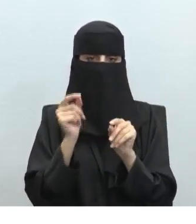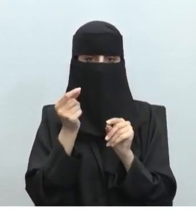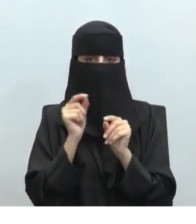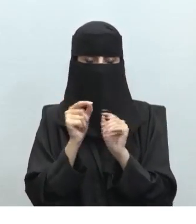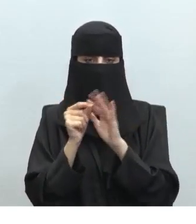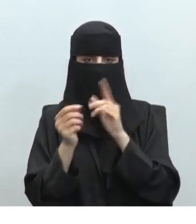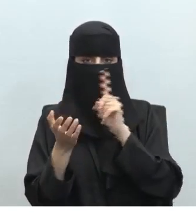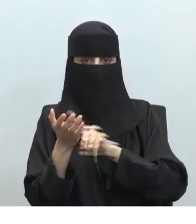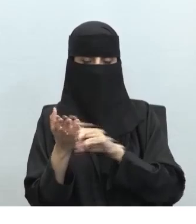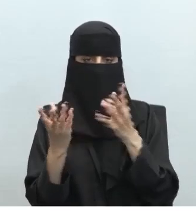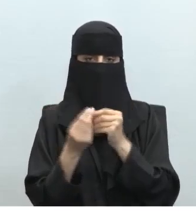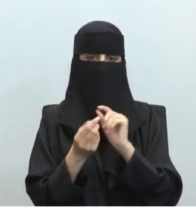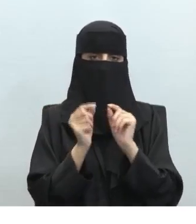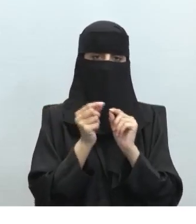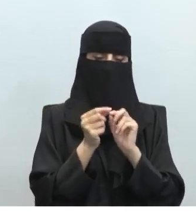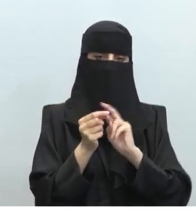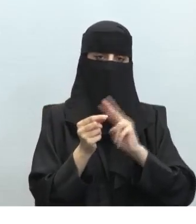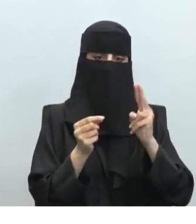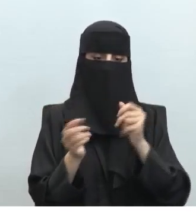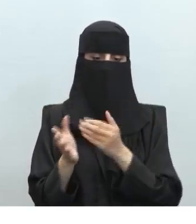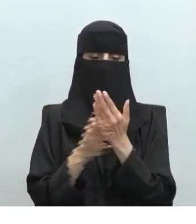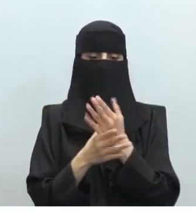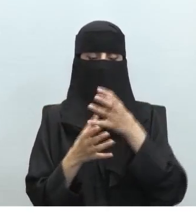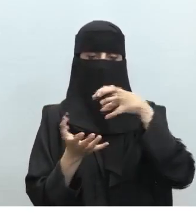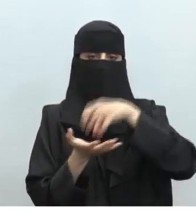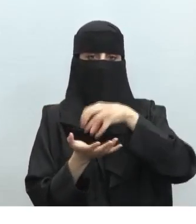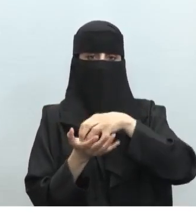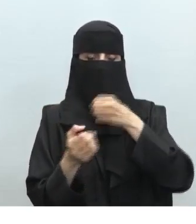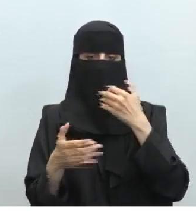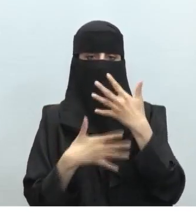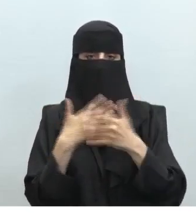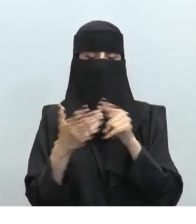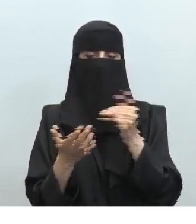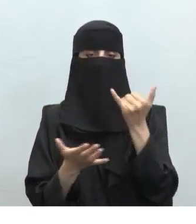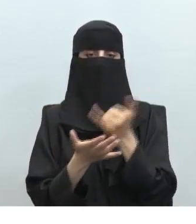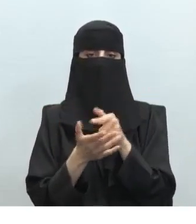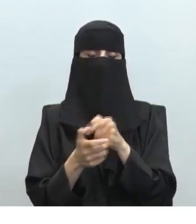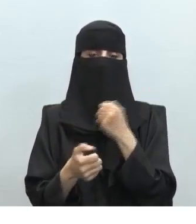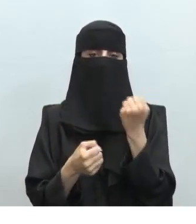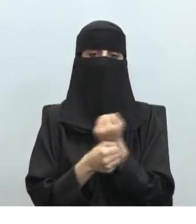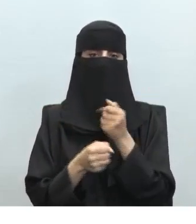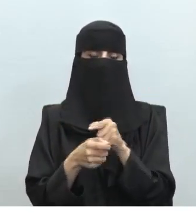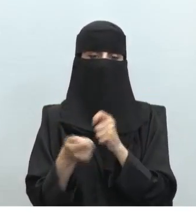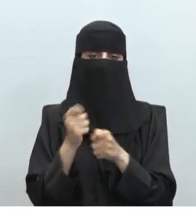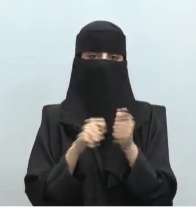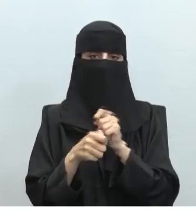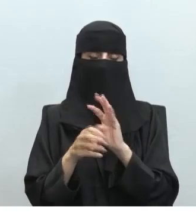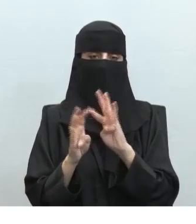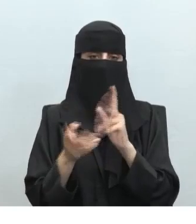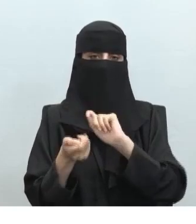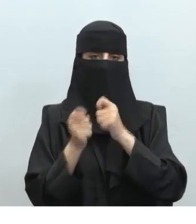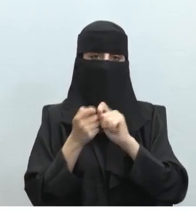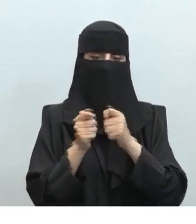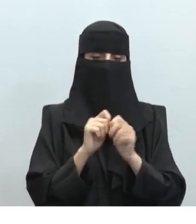بدايه النواء الامر يكون بسيط جدا فالمنطقه الفعاله هي المسؤوله عن هذه العمليه هي المسؤوله عن تشفير